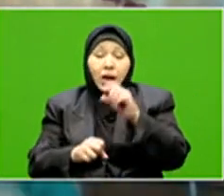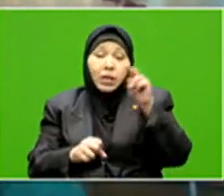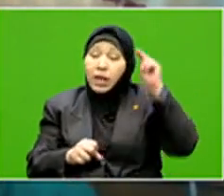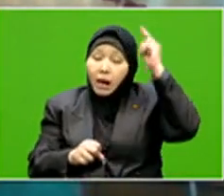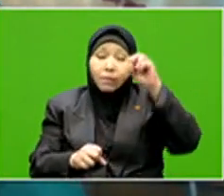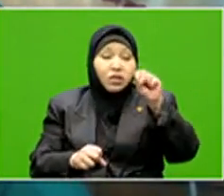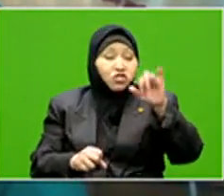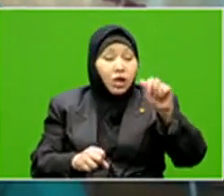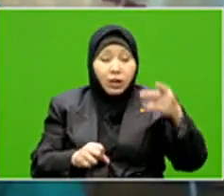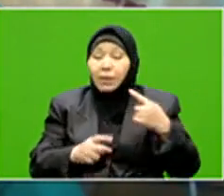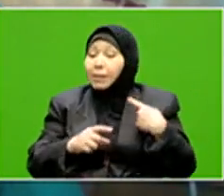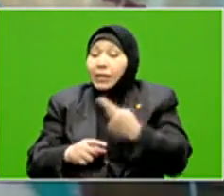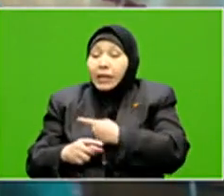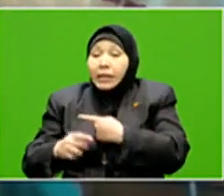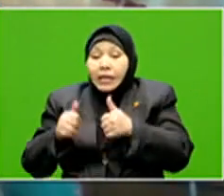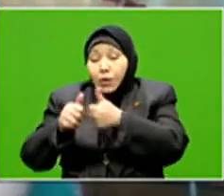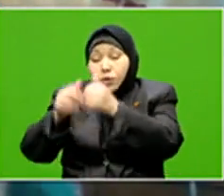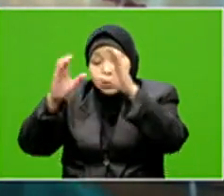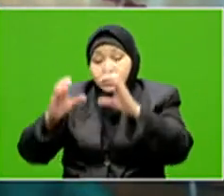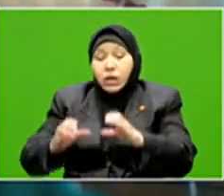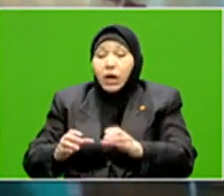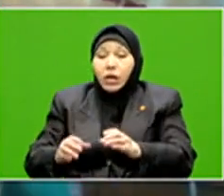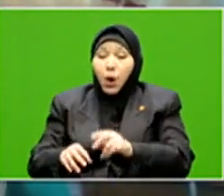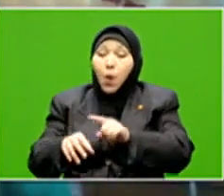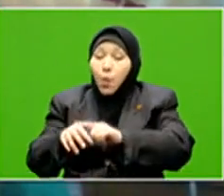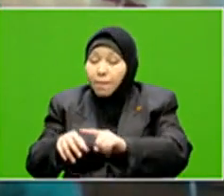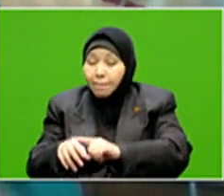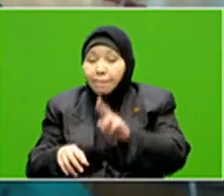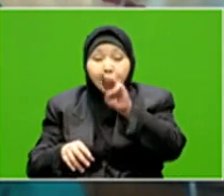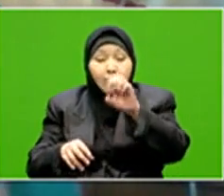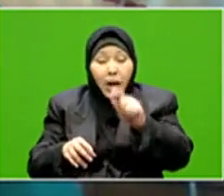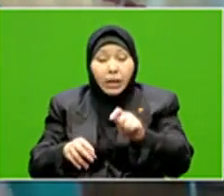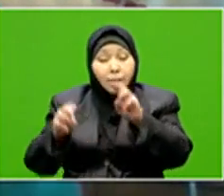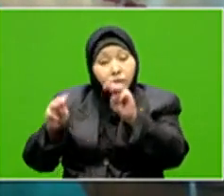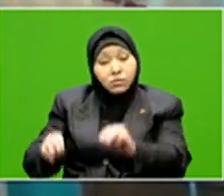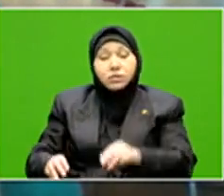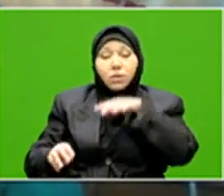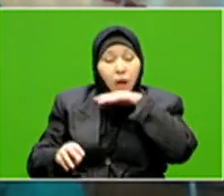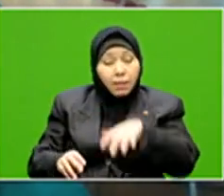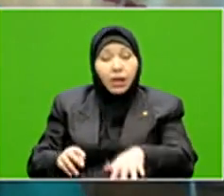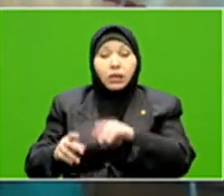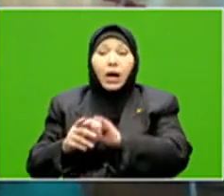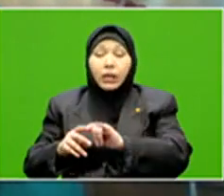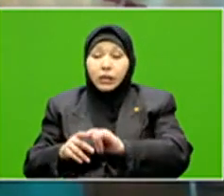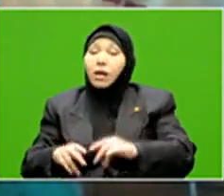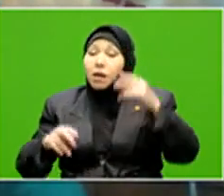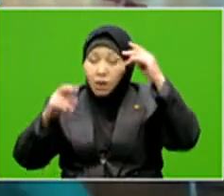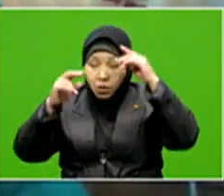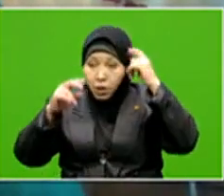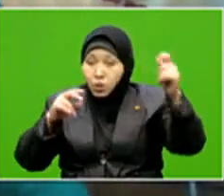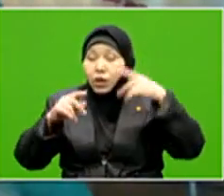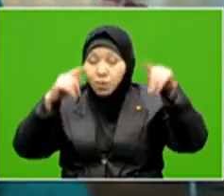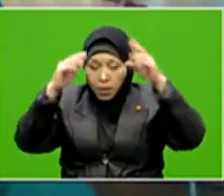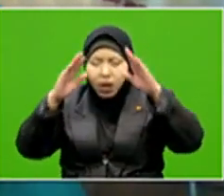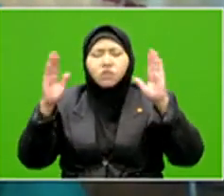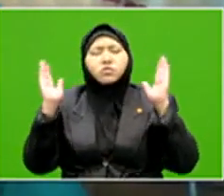konteks kita sebagai umat Nabi Muhammad, gambaran bagi kehidupan beragama yang sebenar itu, tuan-tuan dan juga puan-puan yang dirahmati Allah,